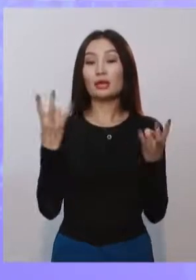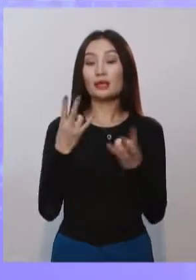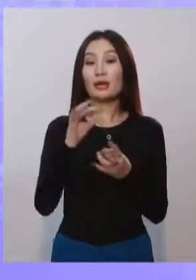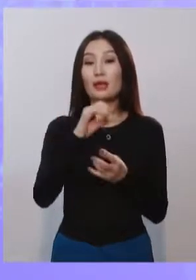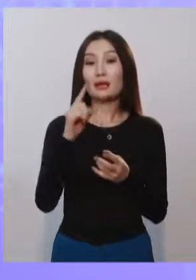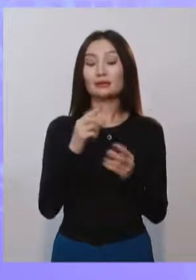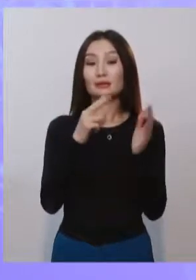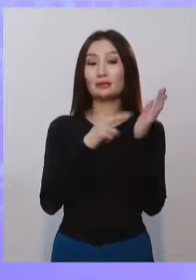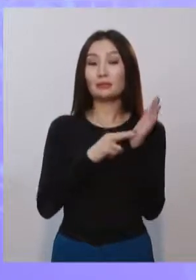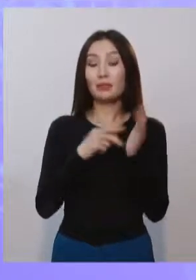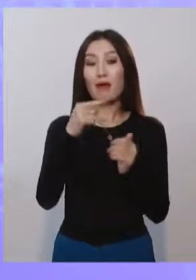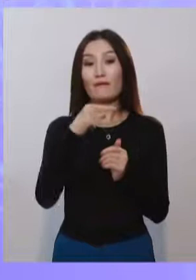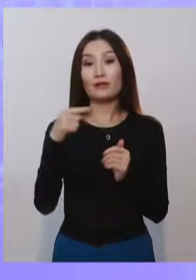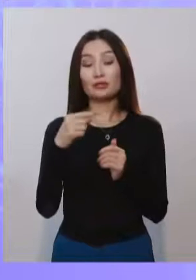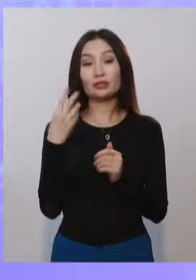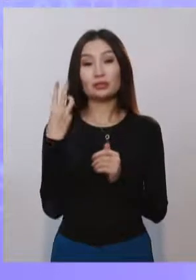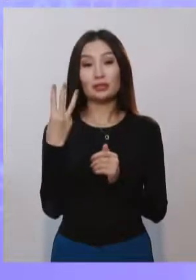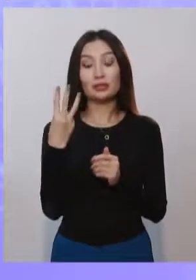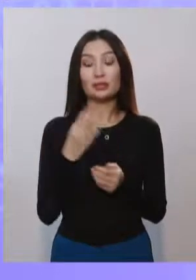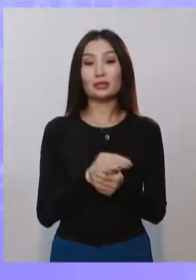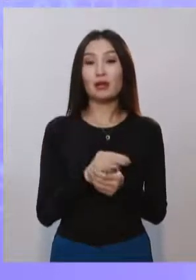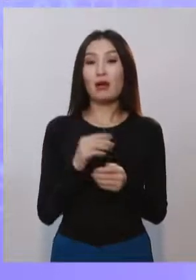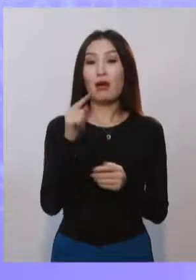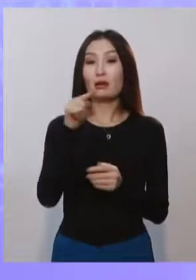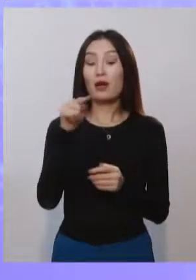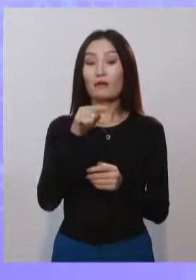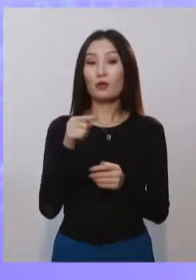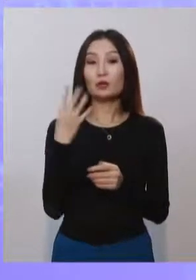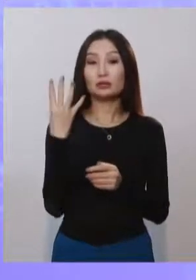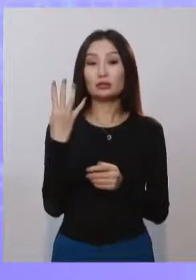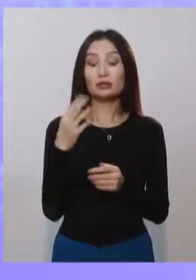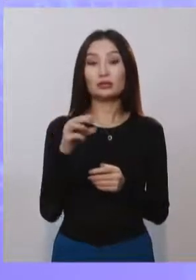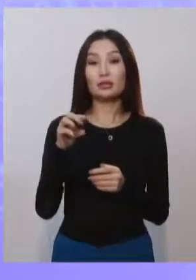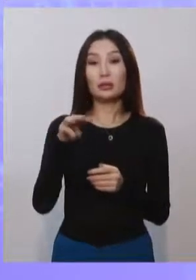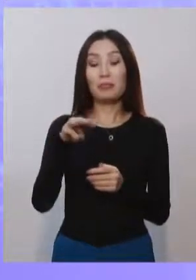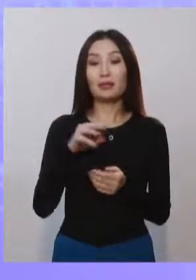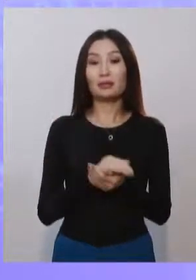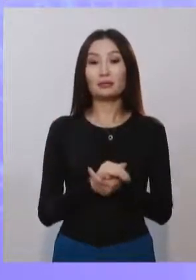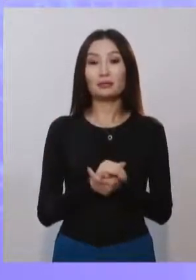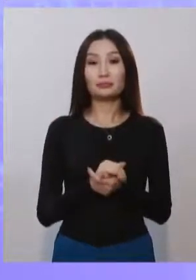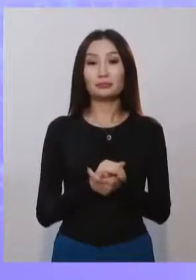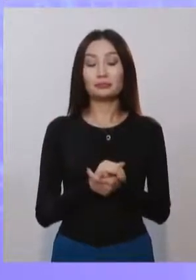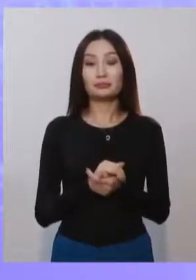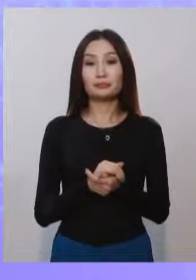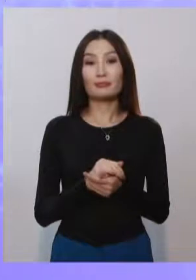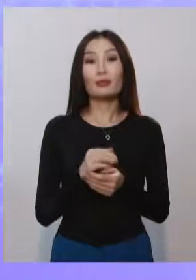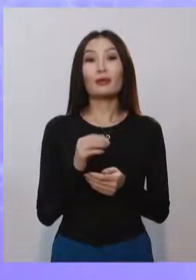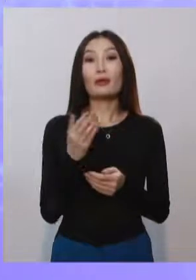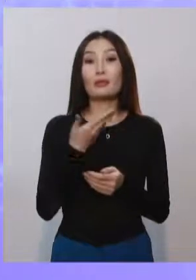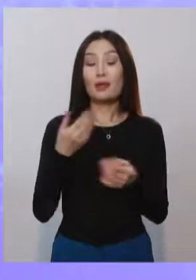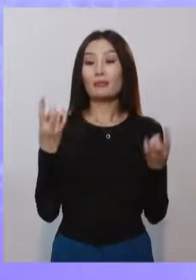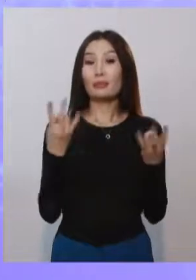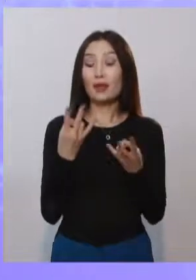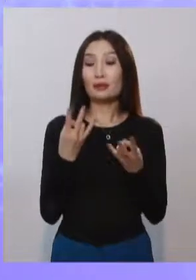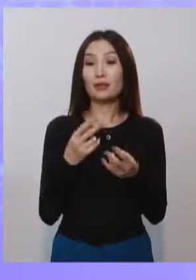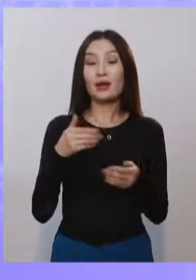семи вычесть 3 равно 4 метра значит нам надо